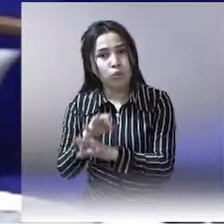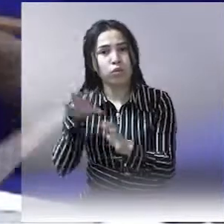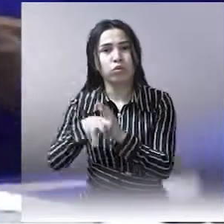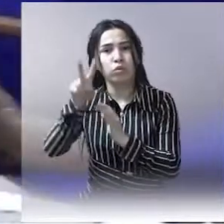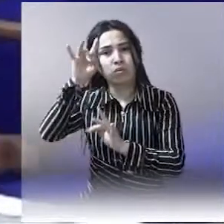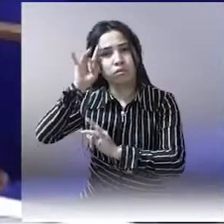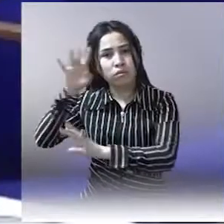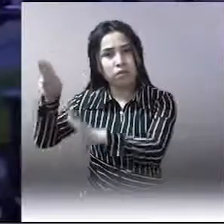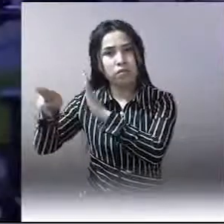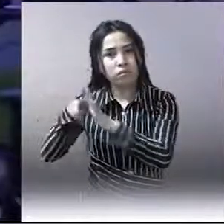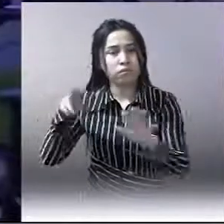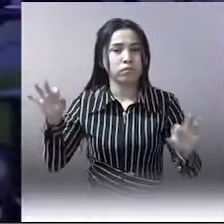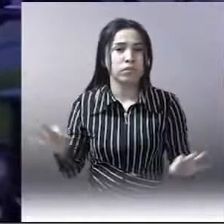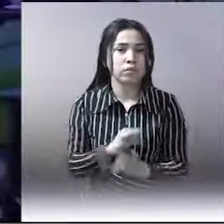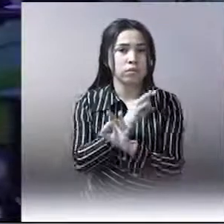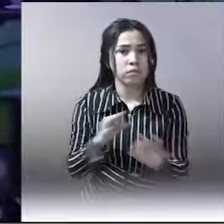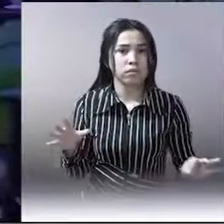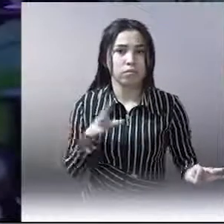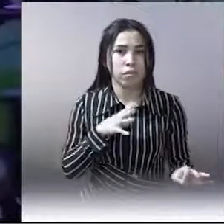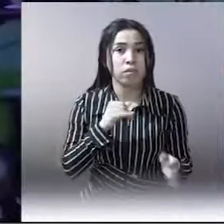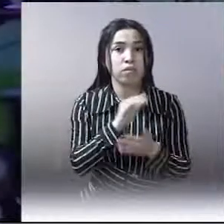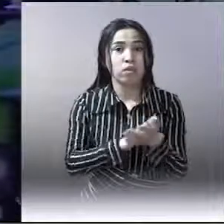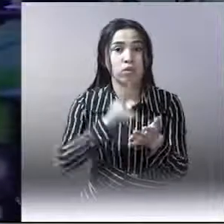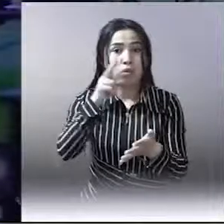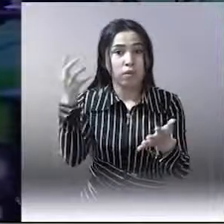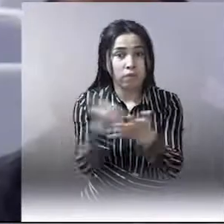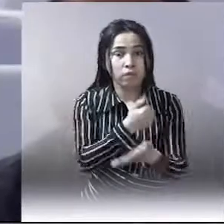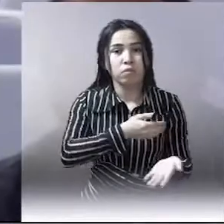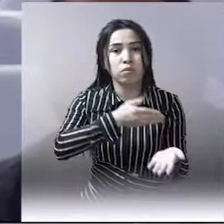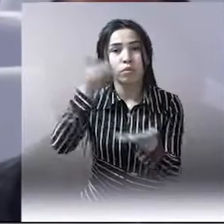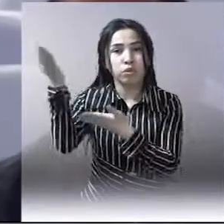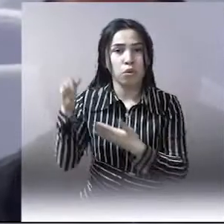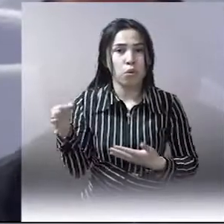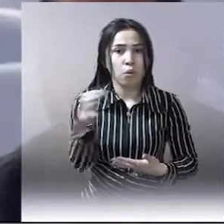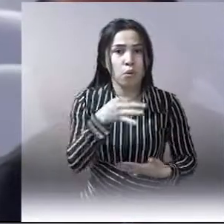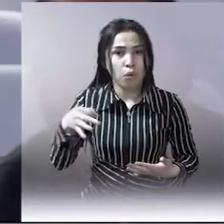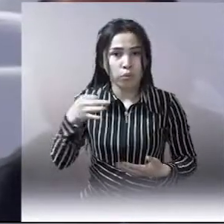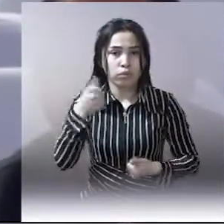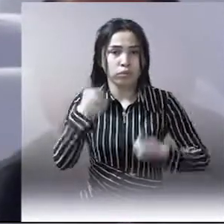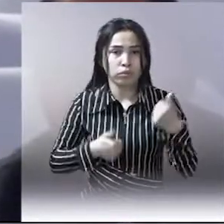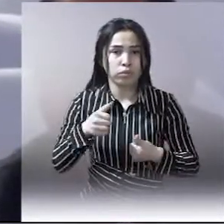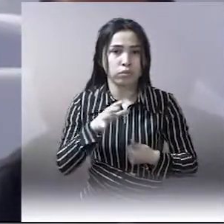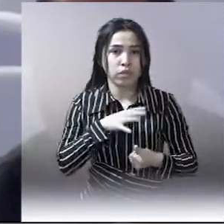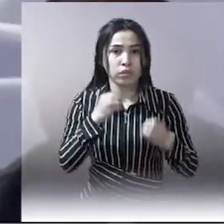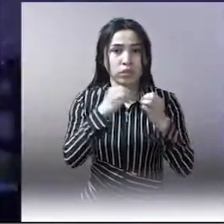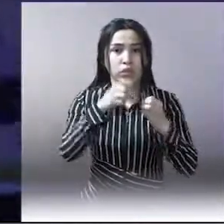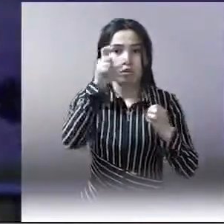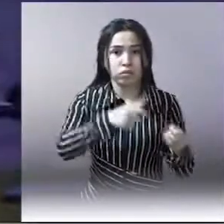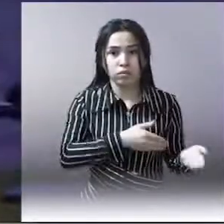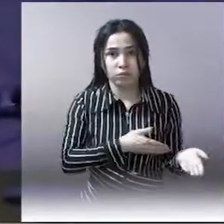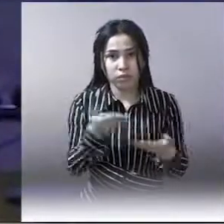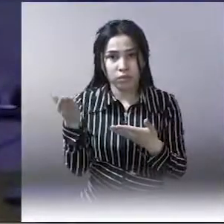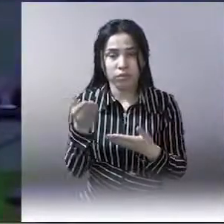известных композиторов проявившие себя на районном уровне получили право выступить в областном конкурсе в результате отбора всего прошло десять человек